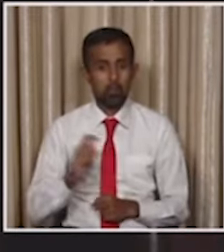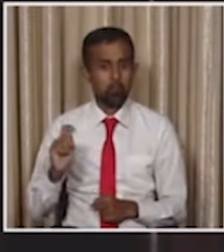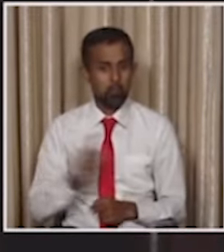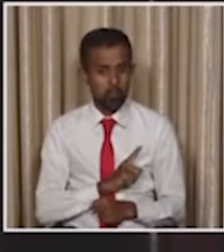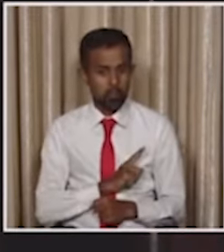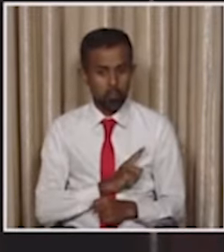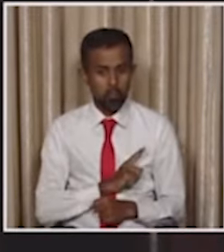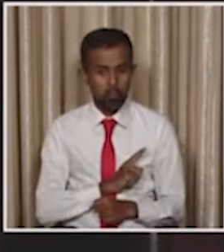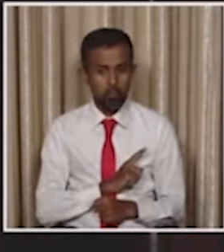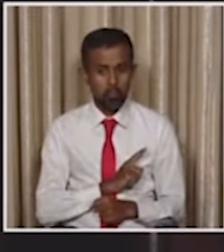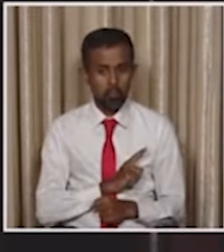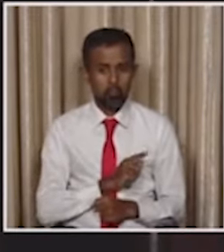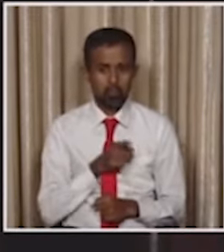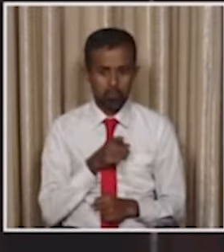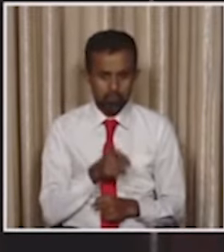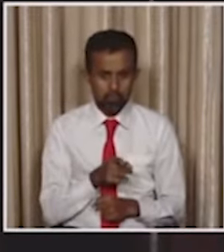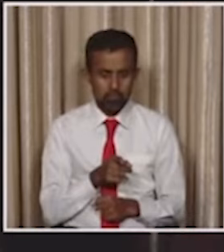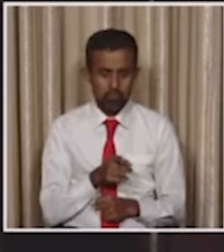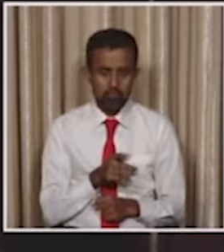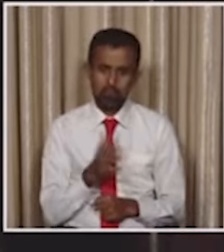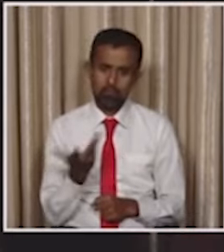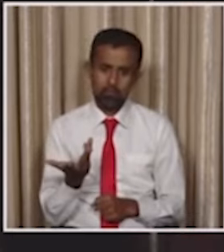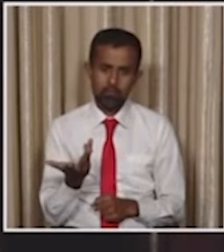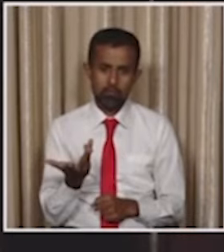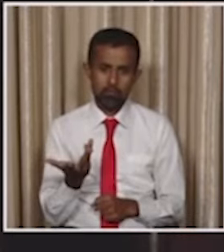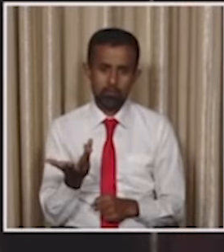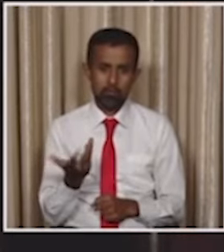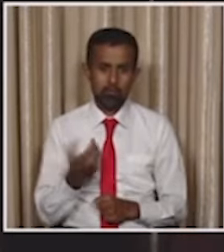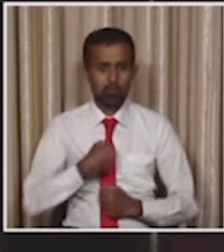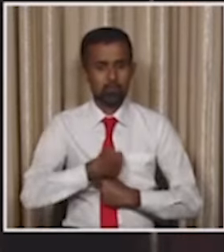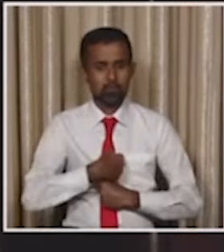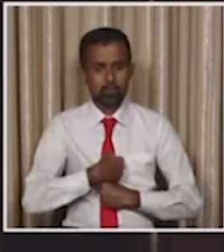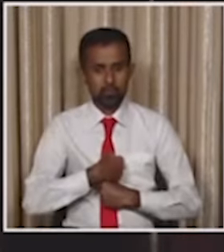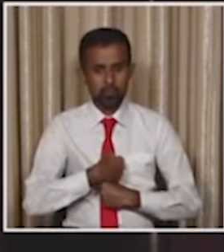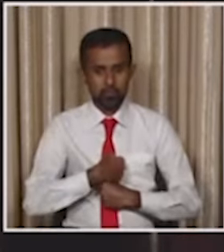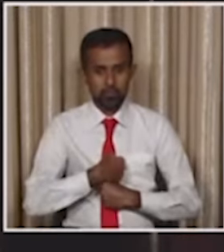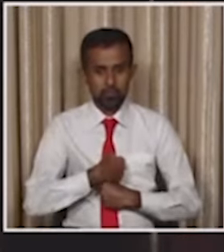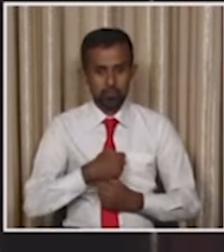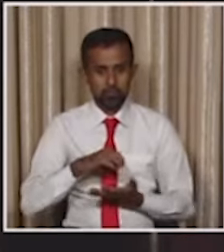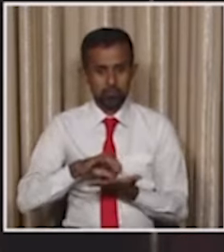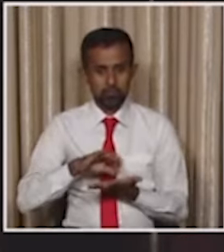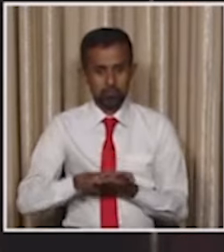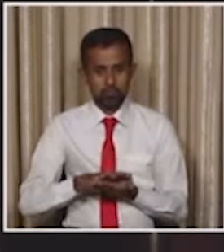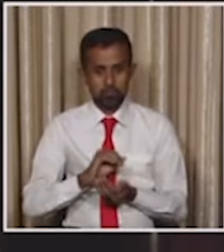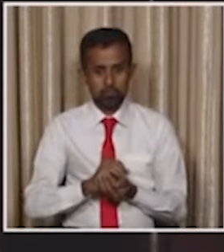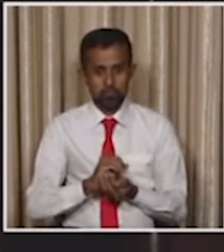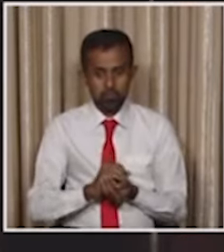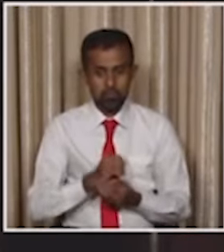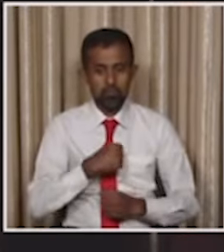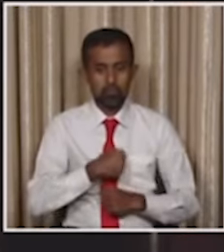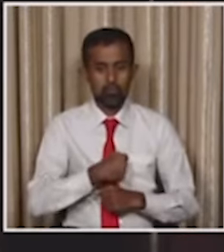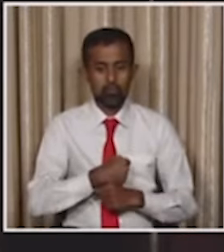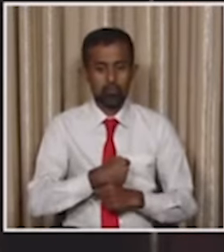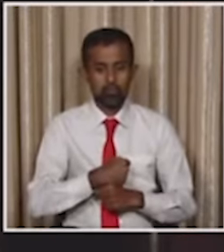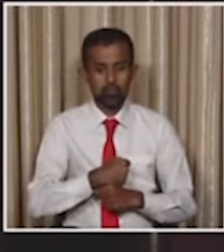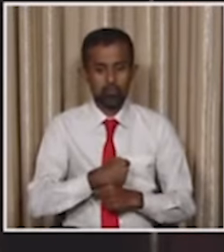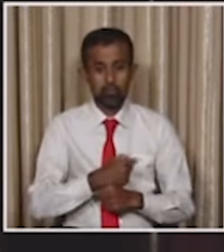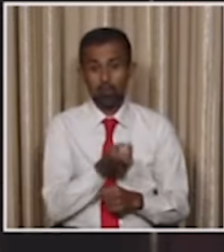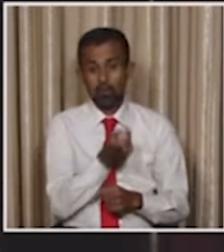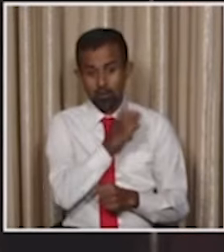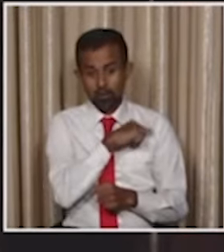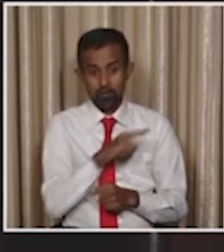ගැනීම පිණිසද? එසේත් නැතිනම් රජයේ ස්ථාවරත්වයේ නැතිනම් ආණ්ඩුවේ අර කලින්